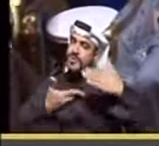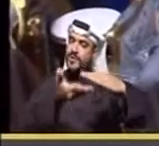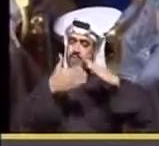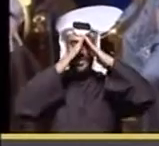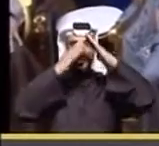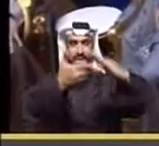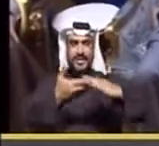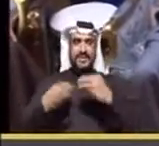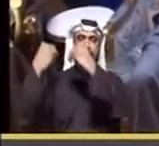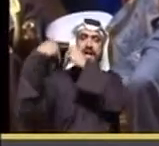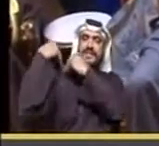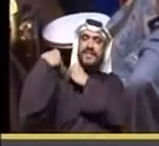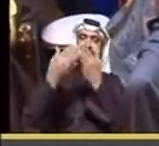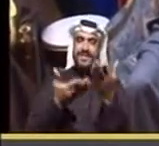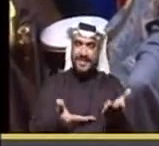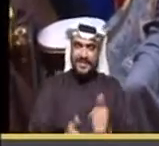طويل